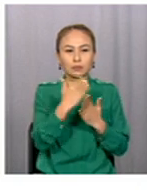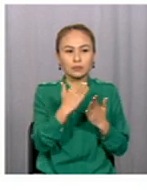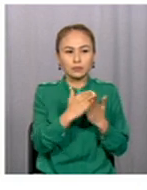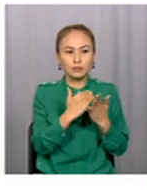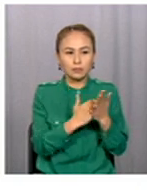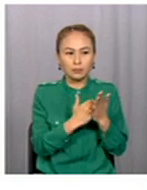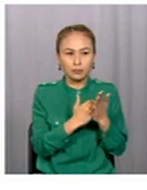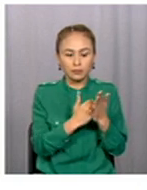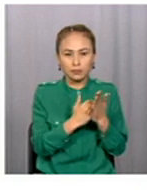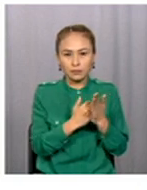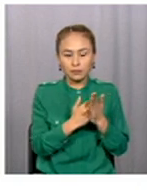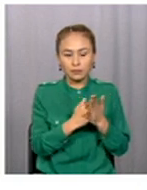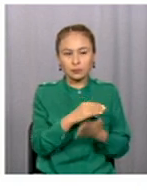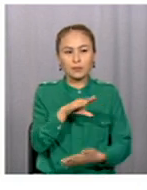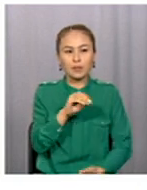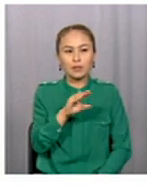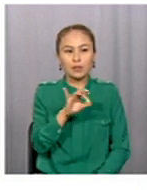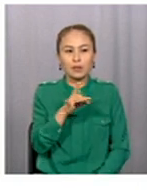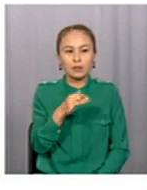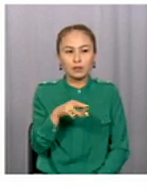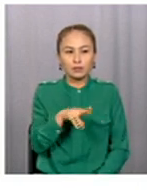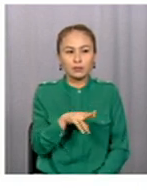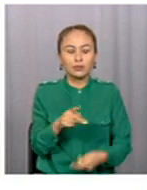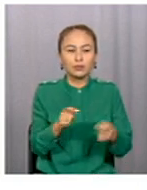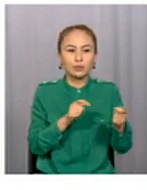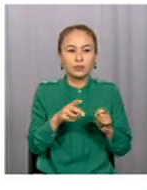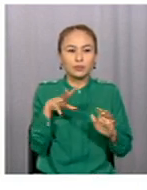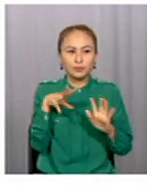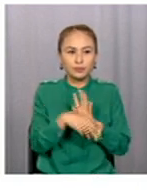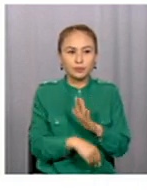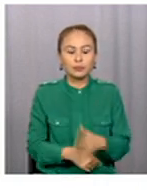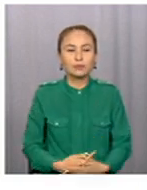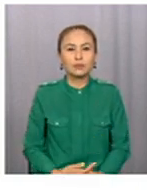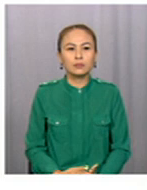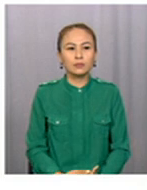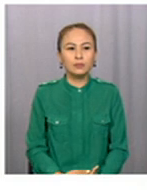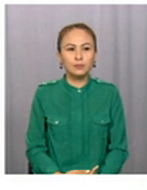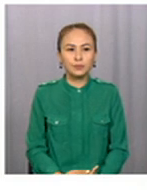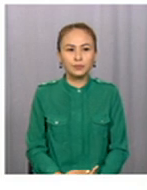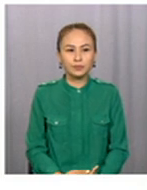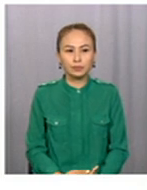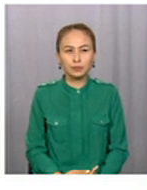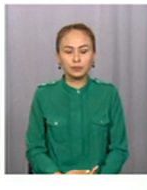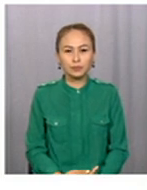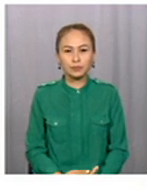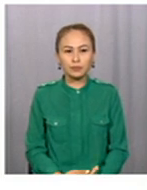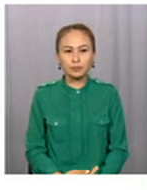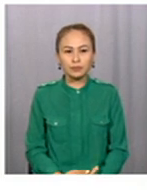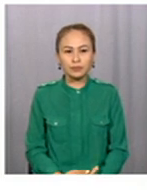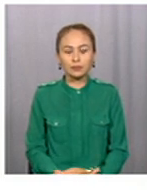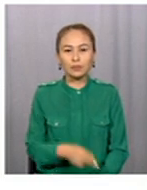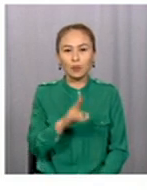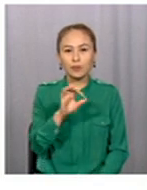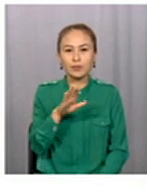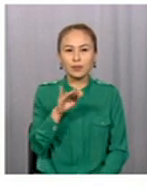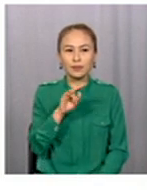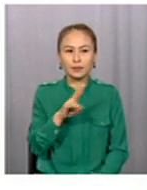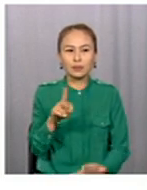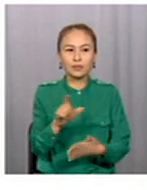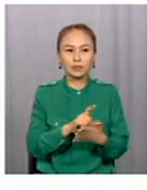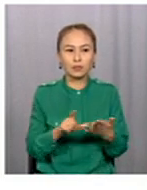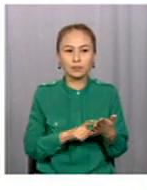Империяны төрт бөлікке бөлген екен. Және тетрархия жүйесін енгізіпті. Ал Константин